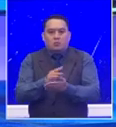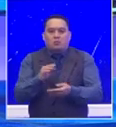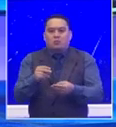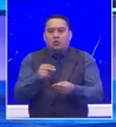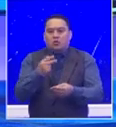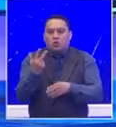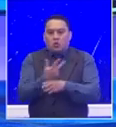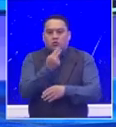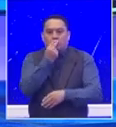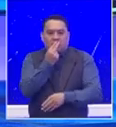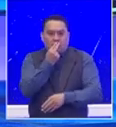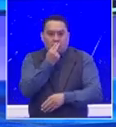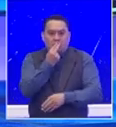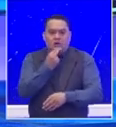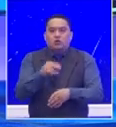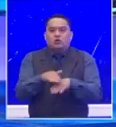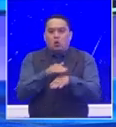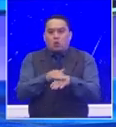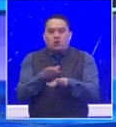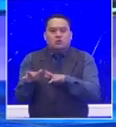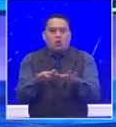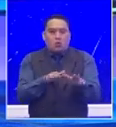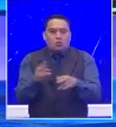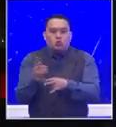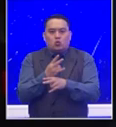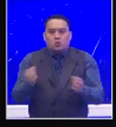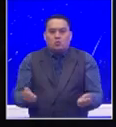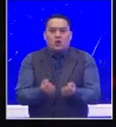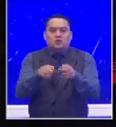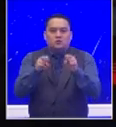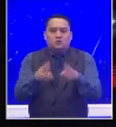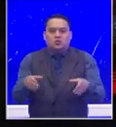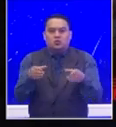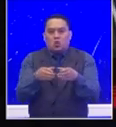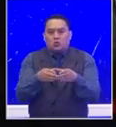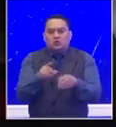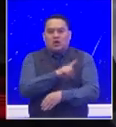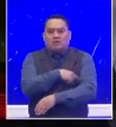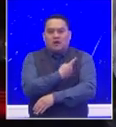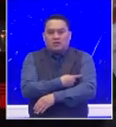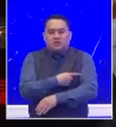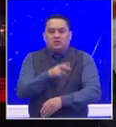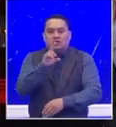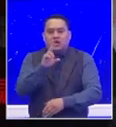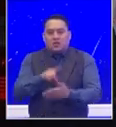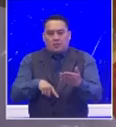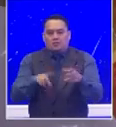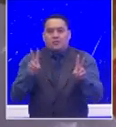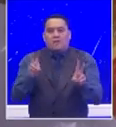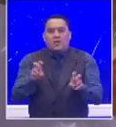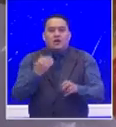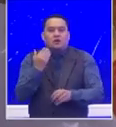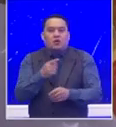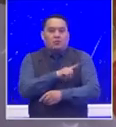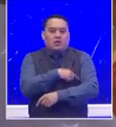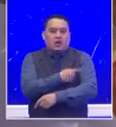бесплатное трехразовое питание. Благую инициативу минувшей ночи поддержали специалисты Союза работников здравоохранения СИНЭМ. Они организовали